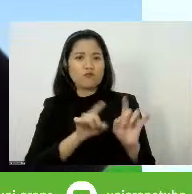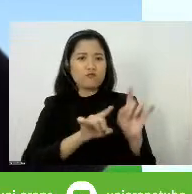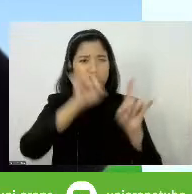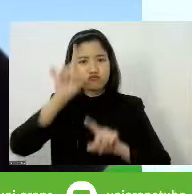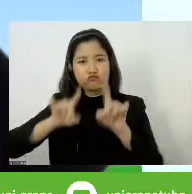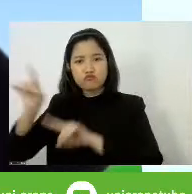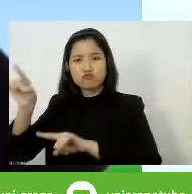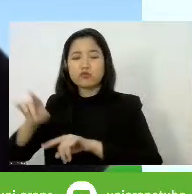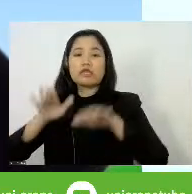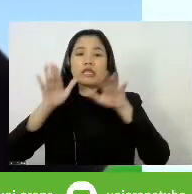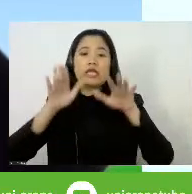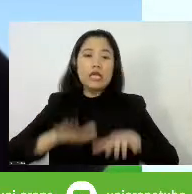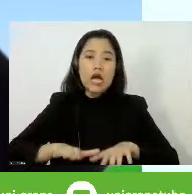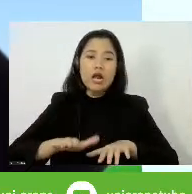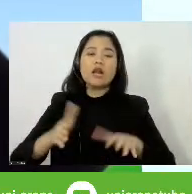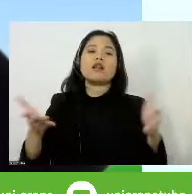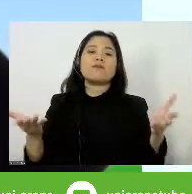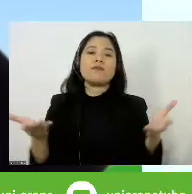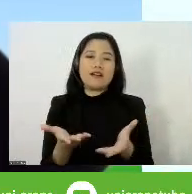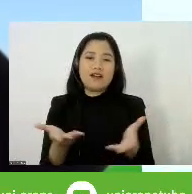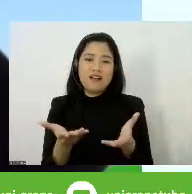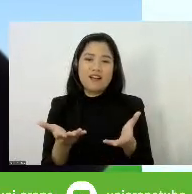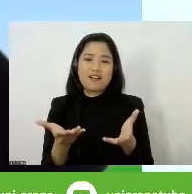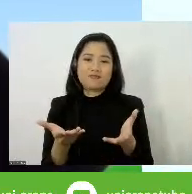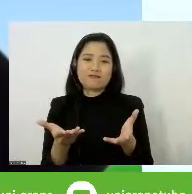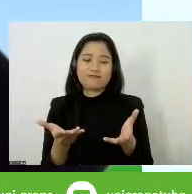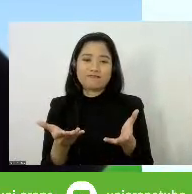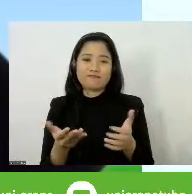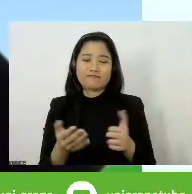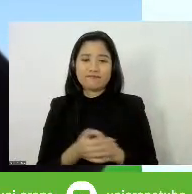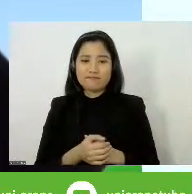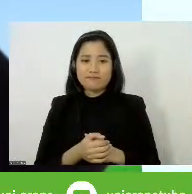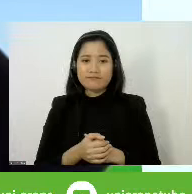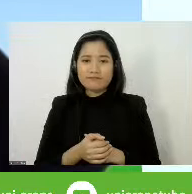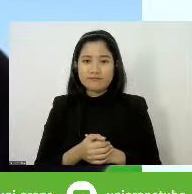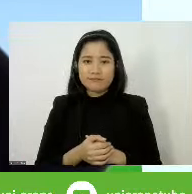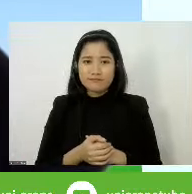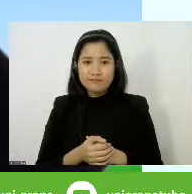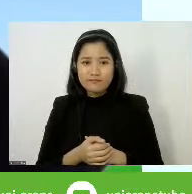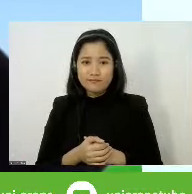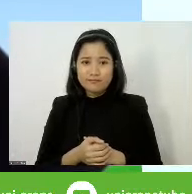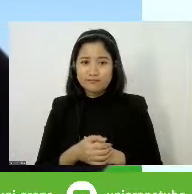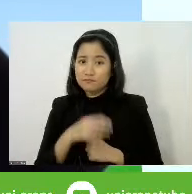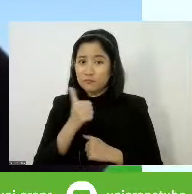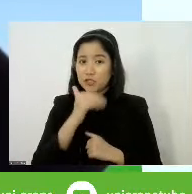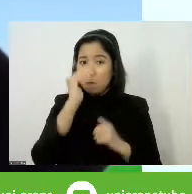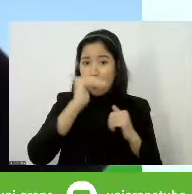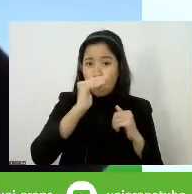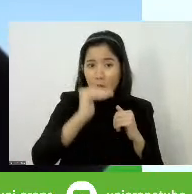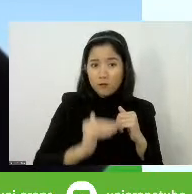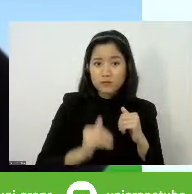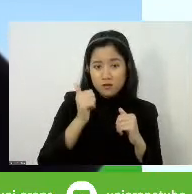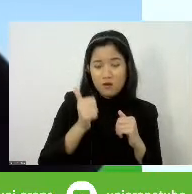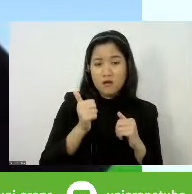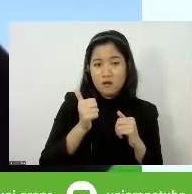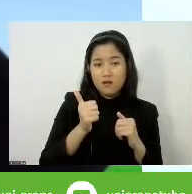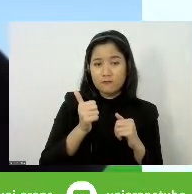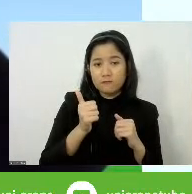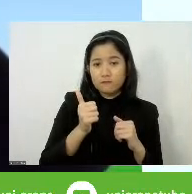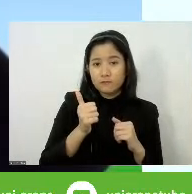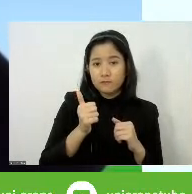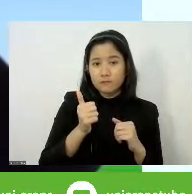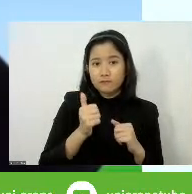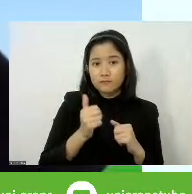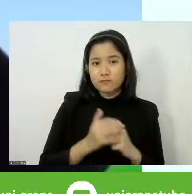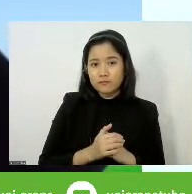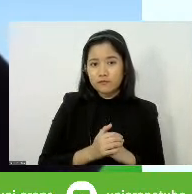wilayah mana kamu tinggal rata-rata ini di kebaya boleh di kebawahin ah Mas baik di